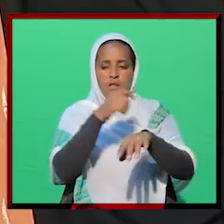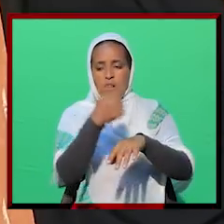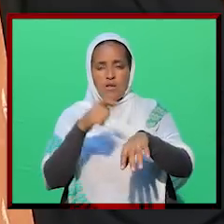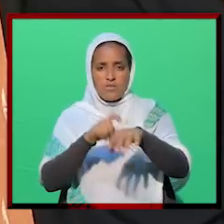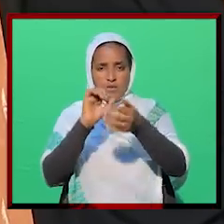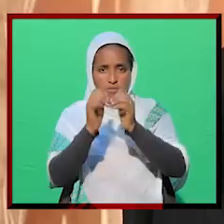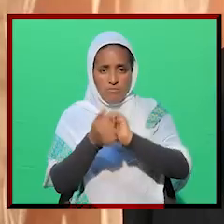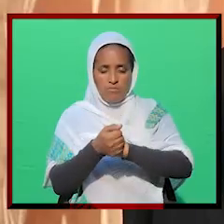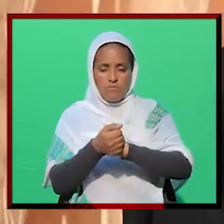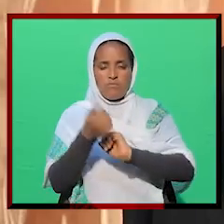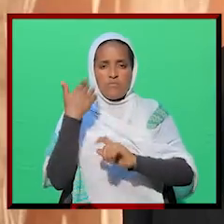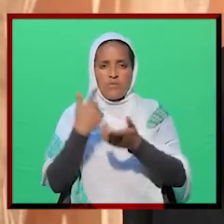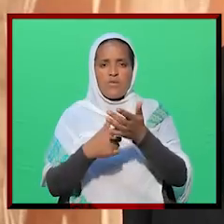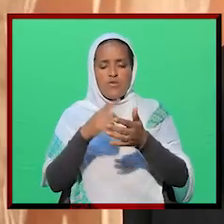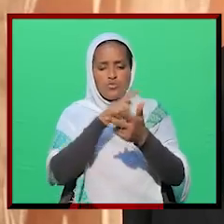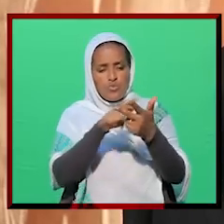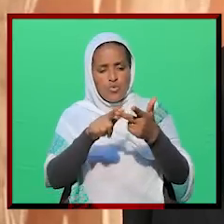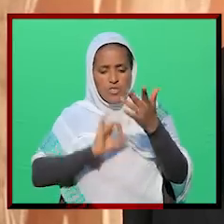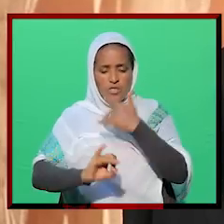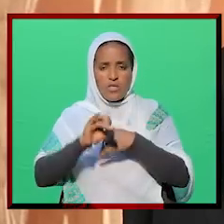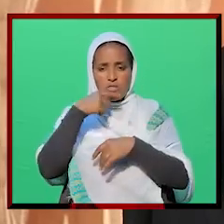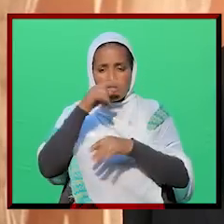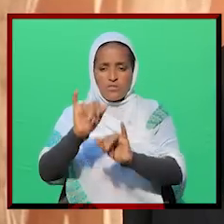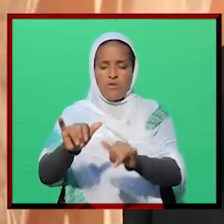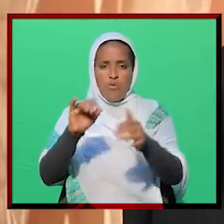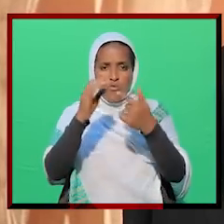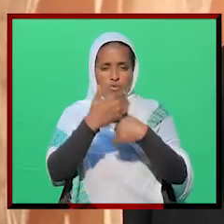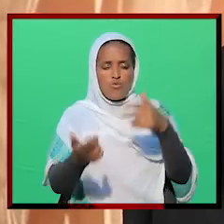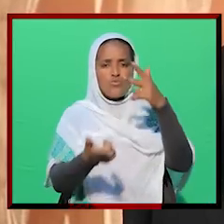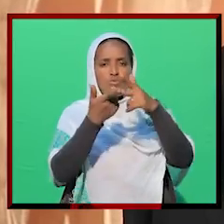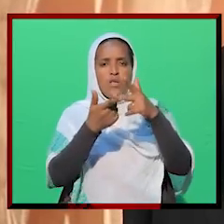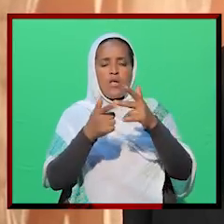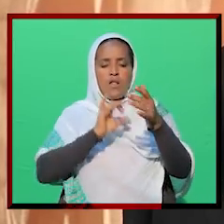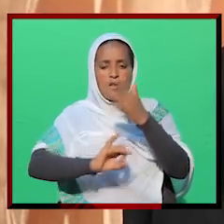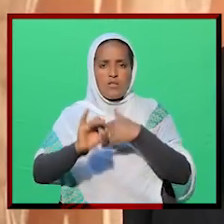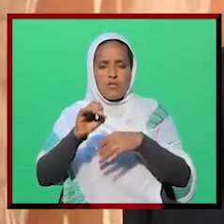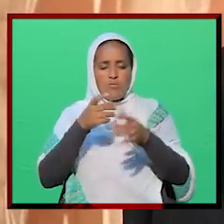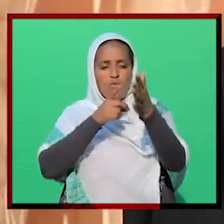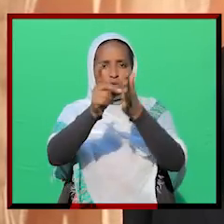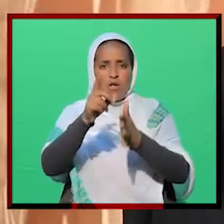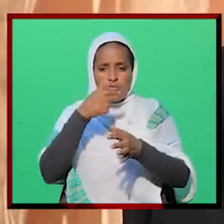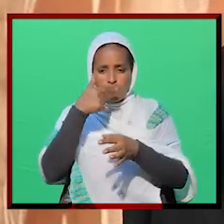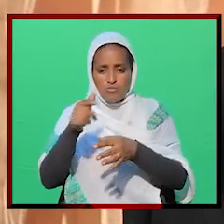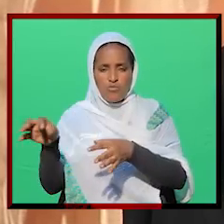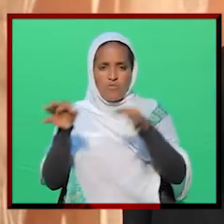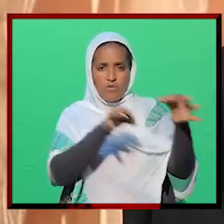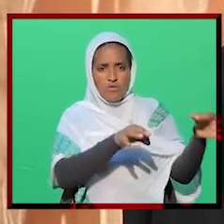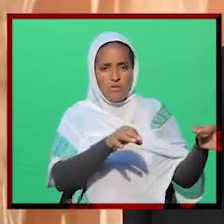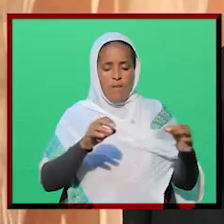አስተምሮ ነው ያላቸው ሶስት ልደት ማለት ቅድመ ዓለም ካ ትራለም